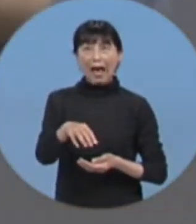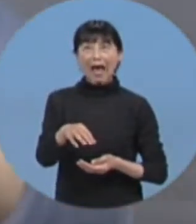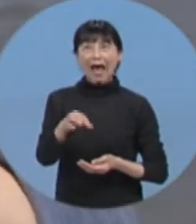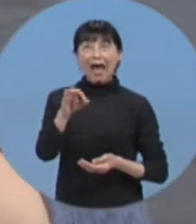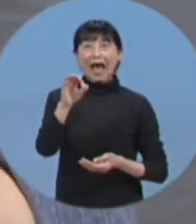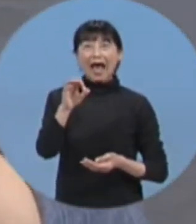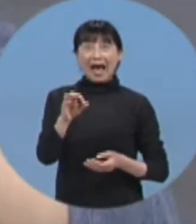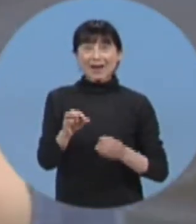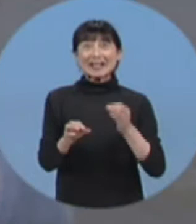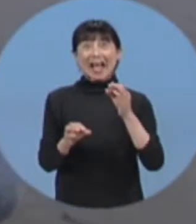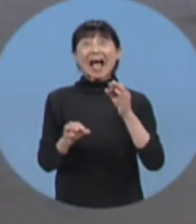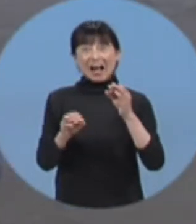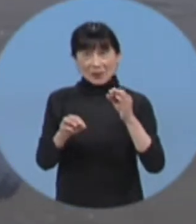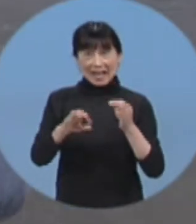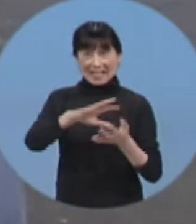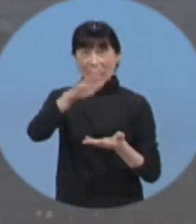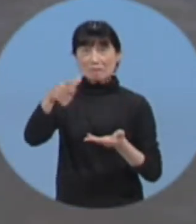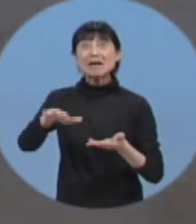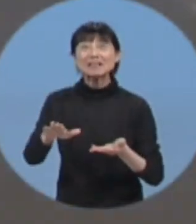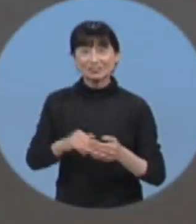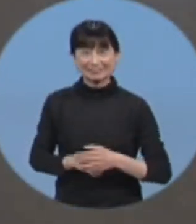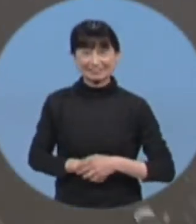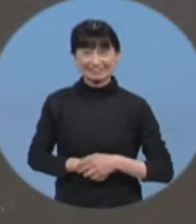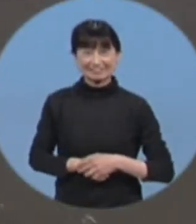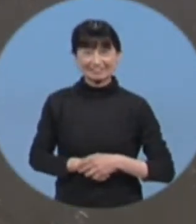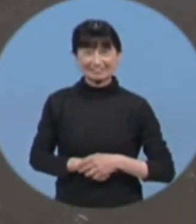取れた、ここいっぱいいます。